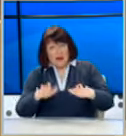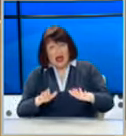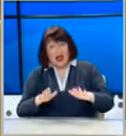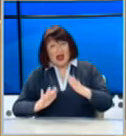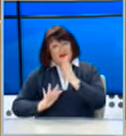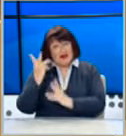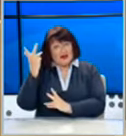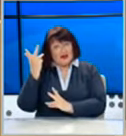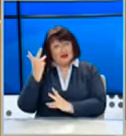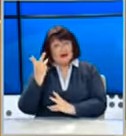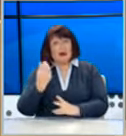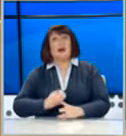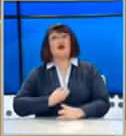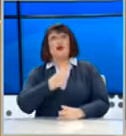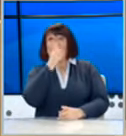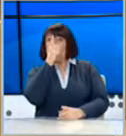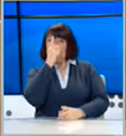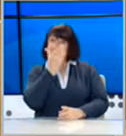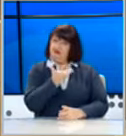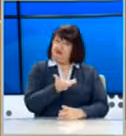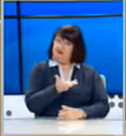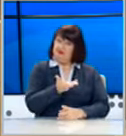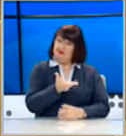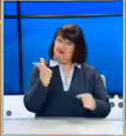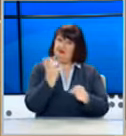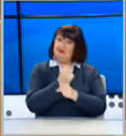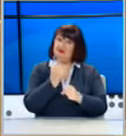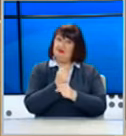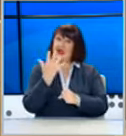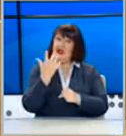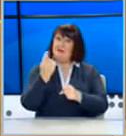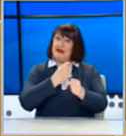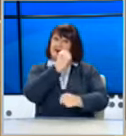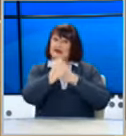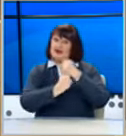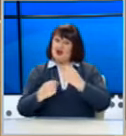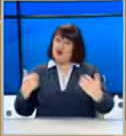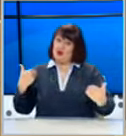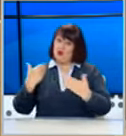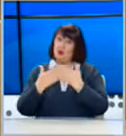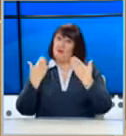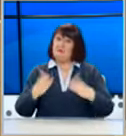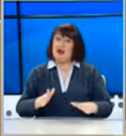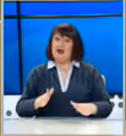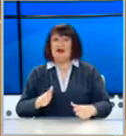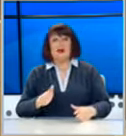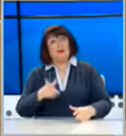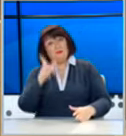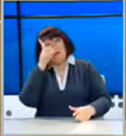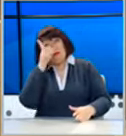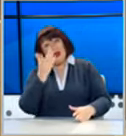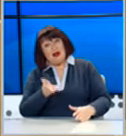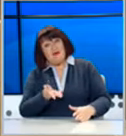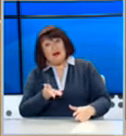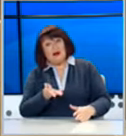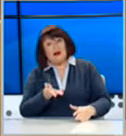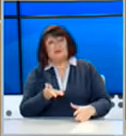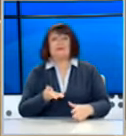Είστε περήφανοι για ό,τι έχετε καταφέρει τώρα και 5,5 χρόνια? Αυτή είναι η